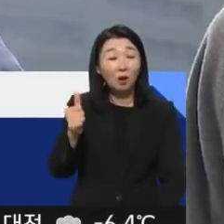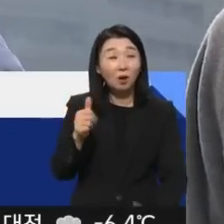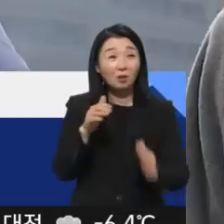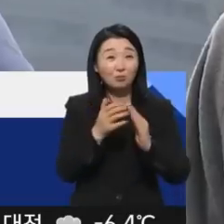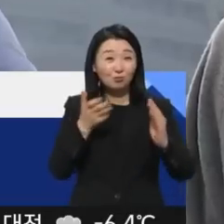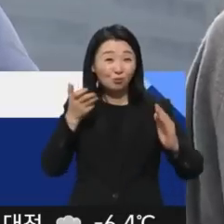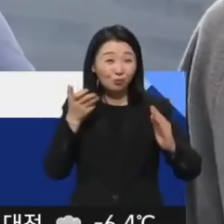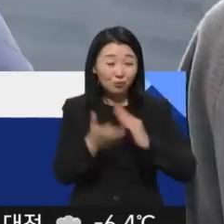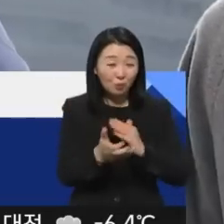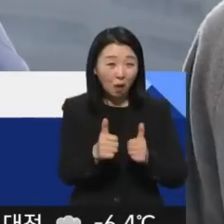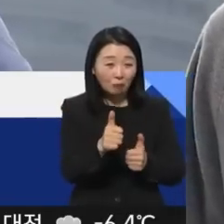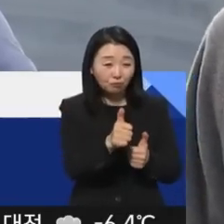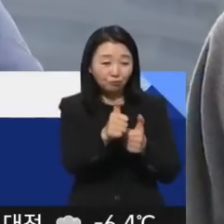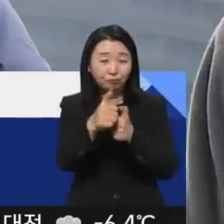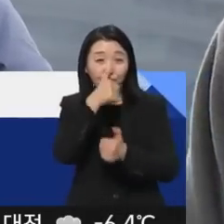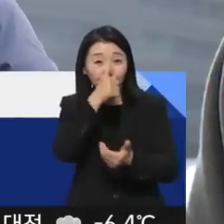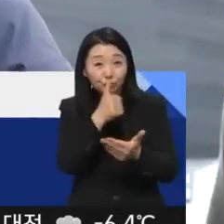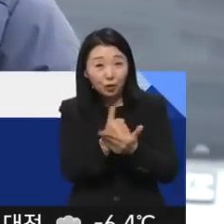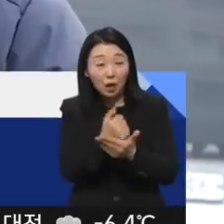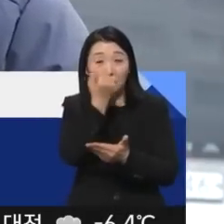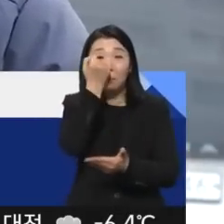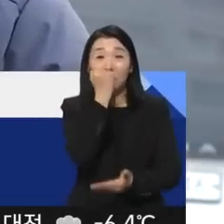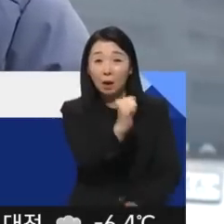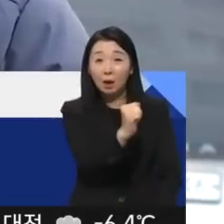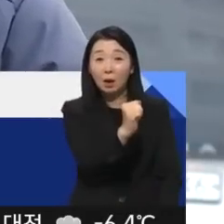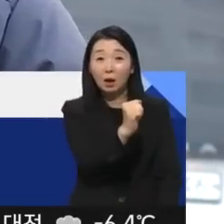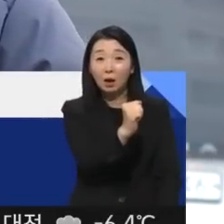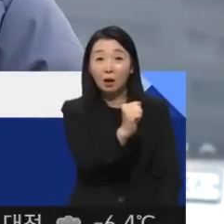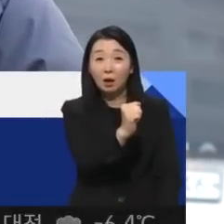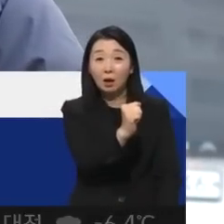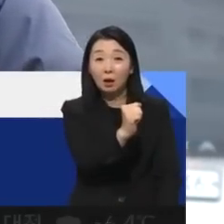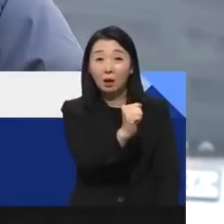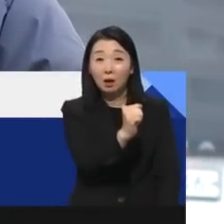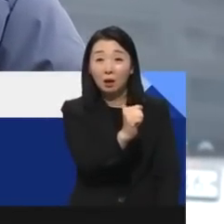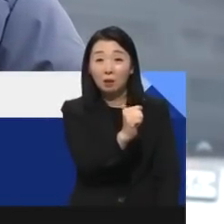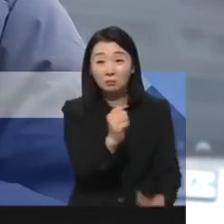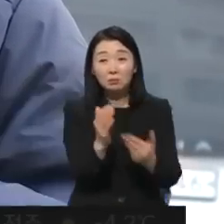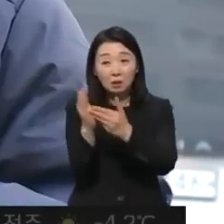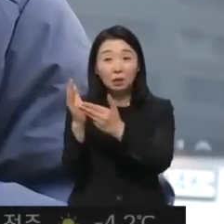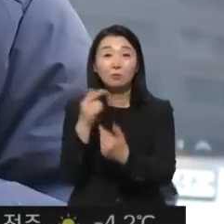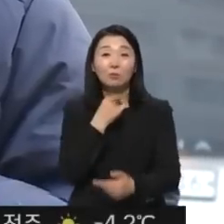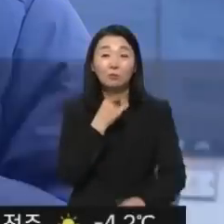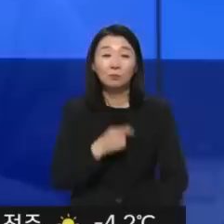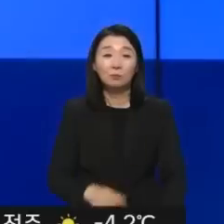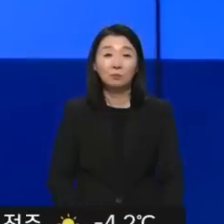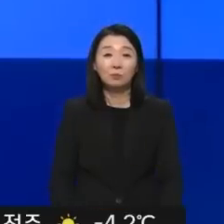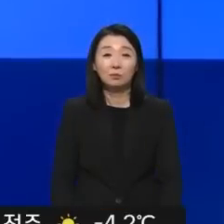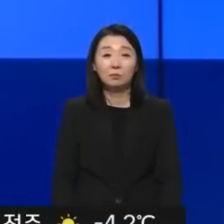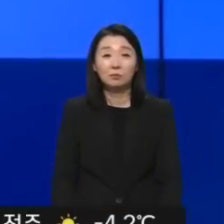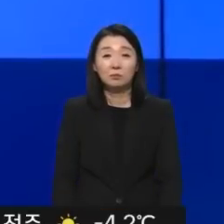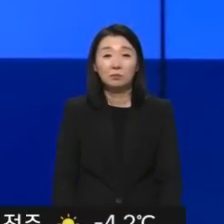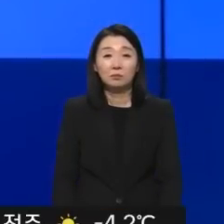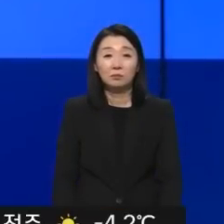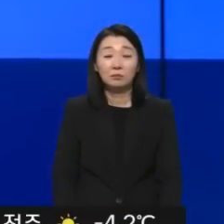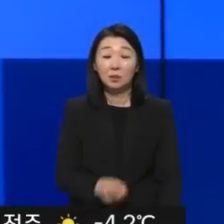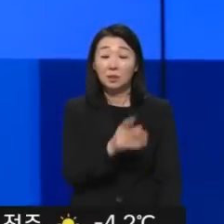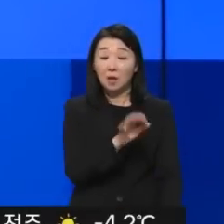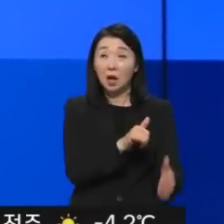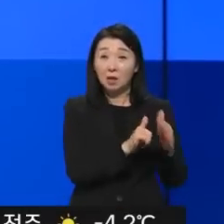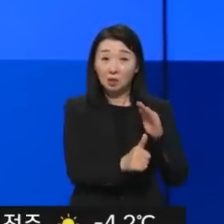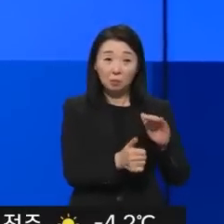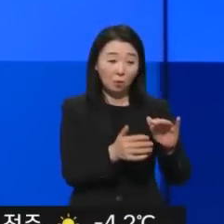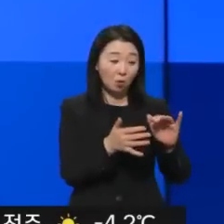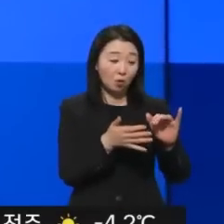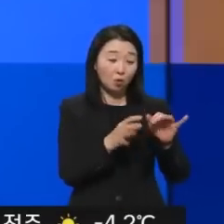침입과 스토킹 범죄라고 하는 낙인을 찍어서 제안을 하려고 합니다. 네, 그 강 대표를 비롯한 더